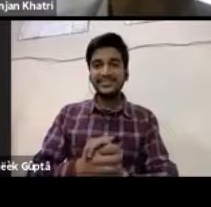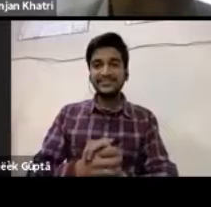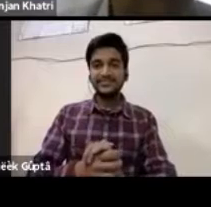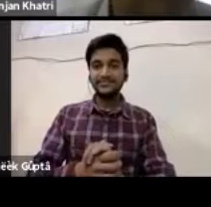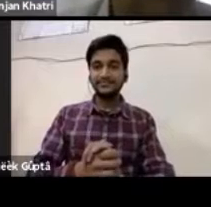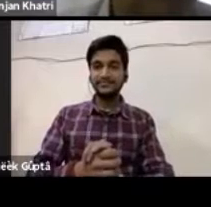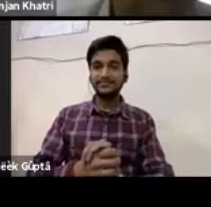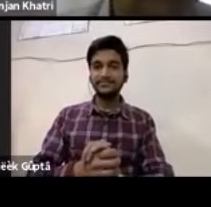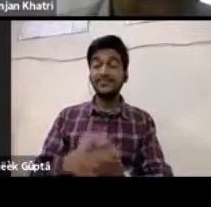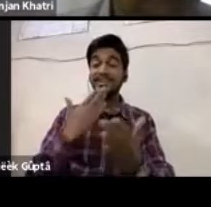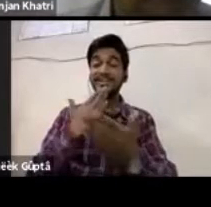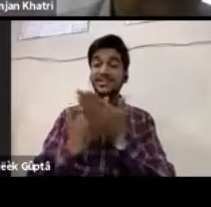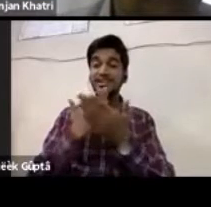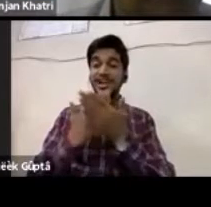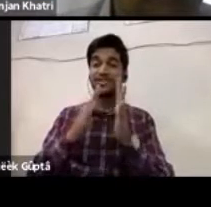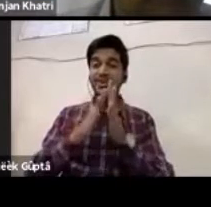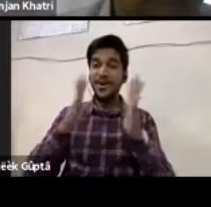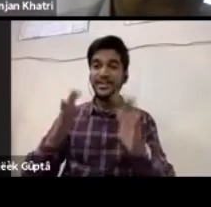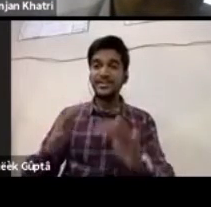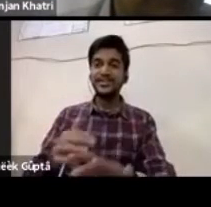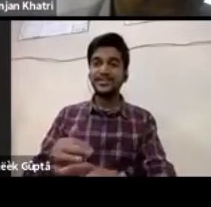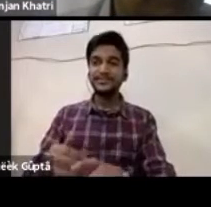थैंक्स अ लॉट। सो